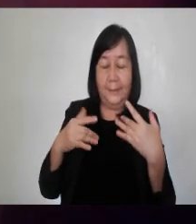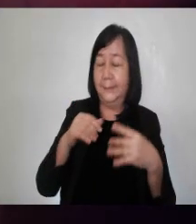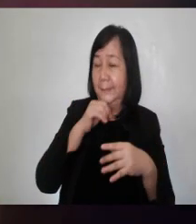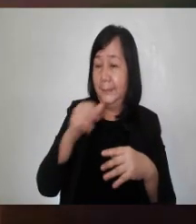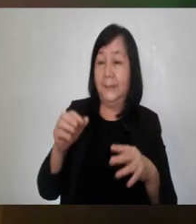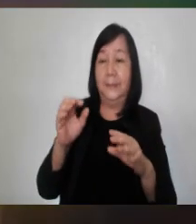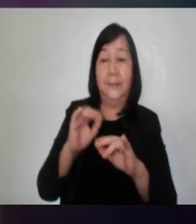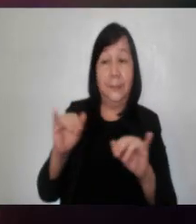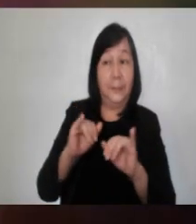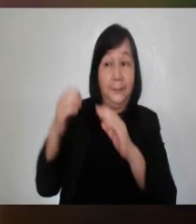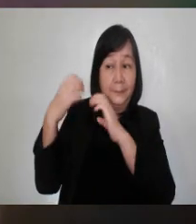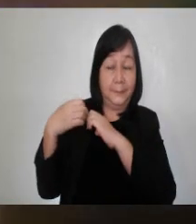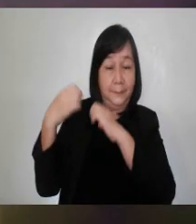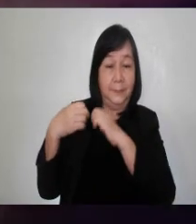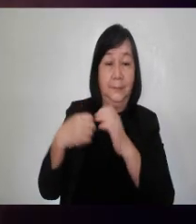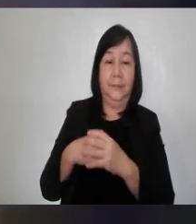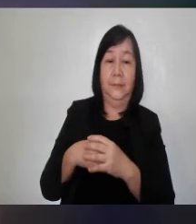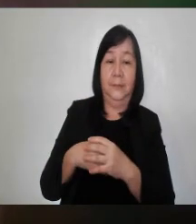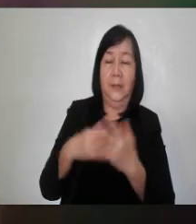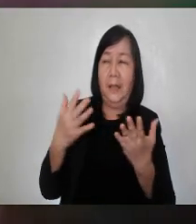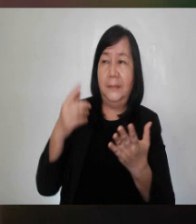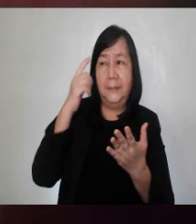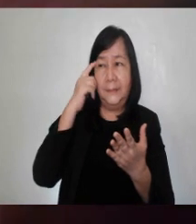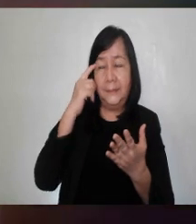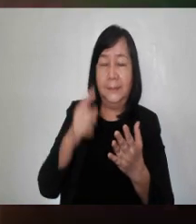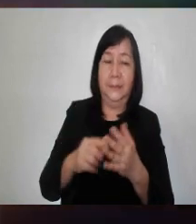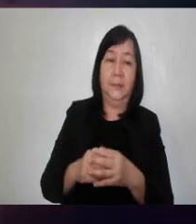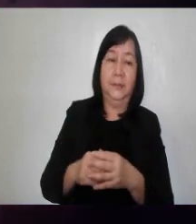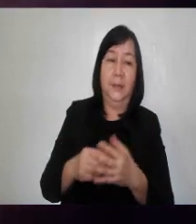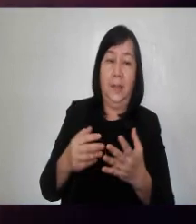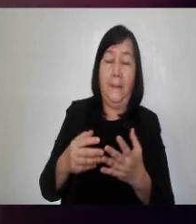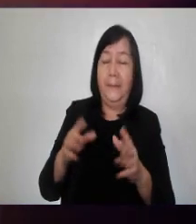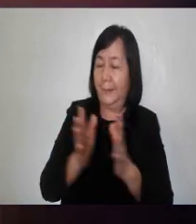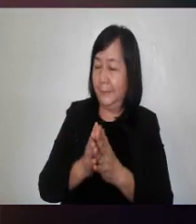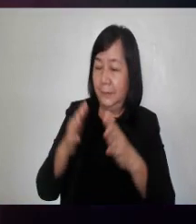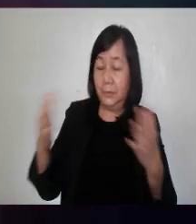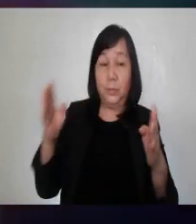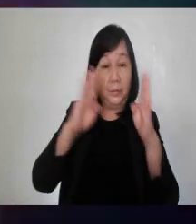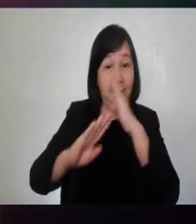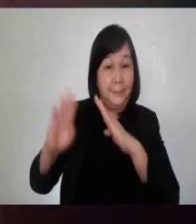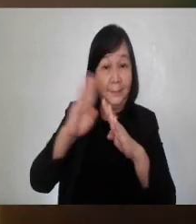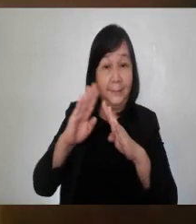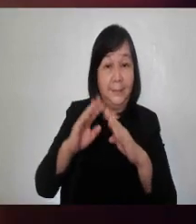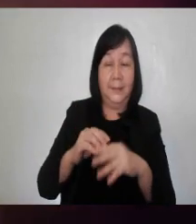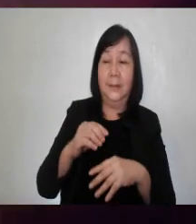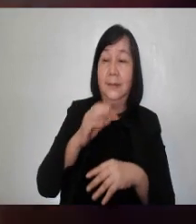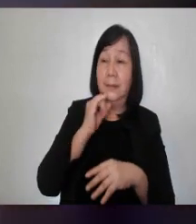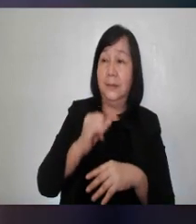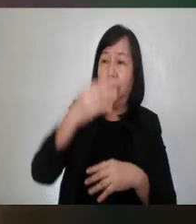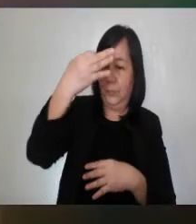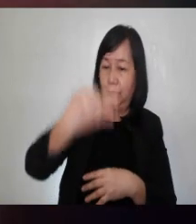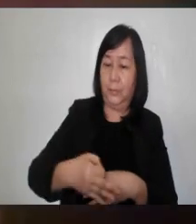hindi tulad ng ating inaakala. Minsan, iniisip natin na ang pinakamalaking suliranin natin ay ang